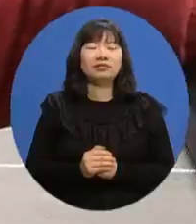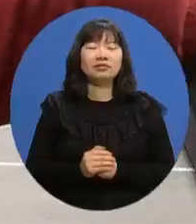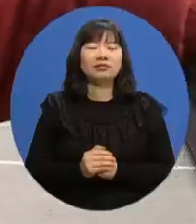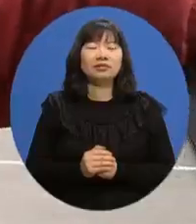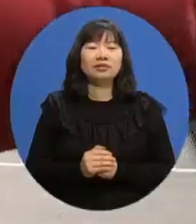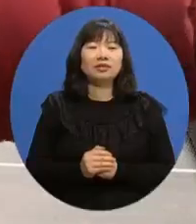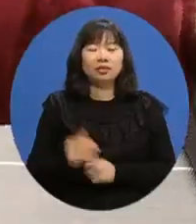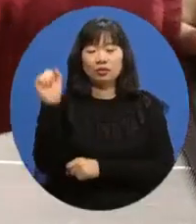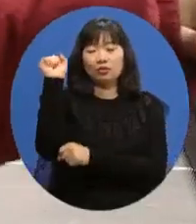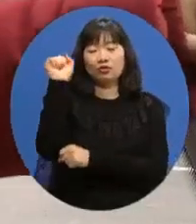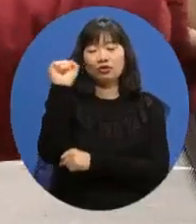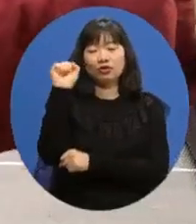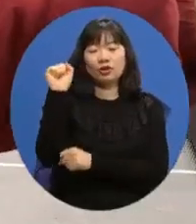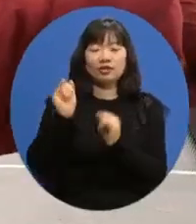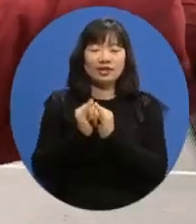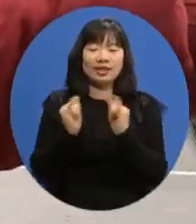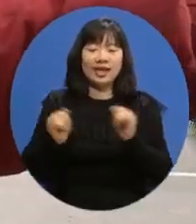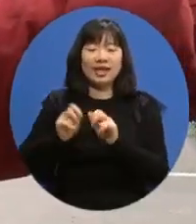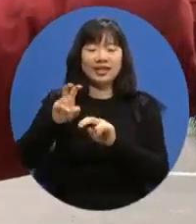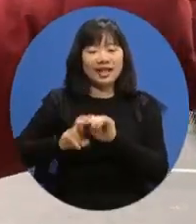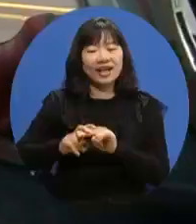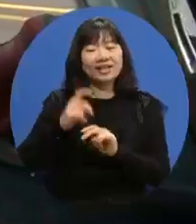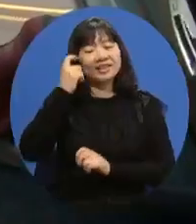꼭 운전사가 된 기분입니다.